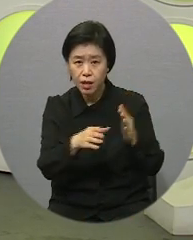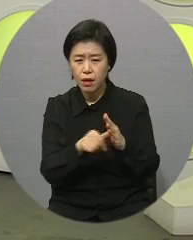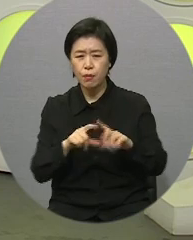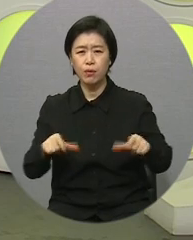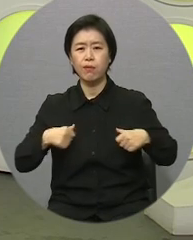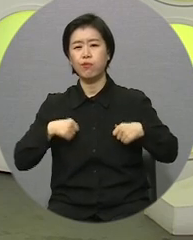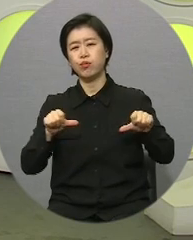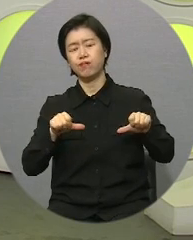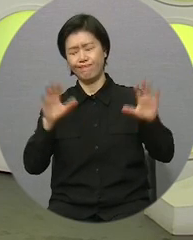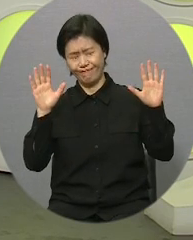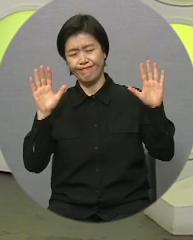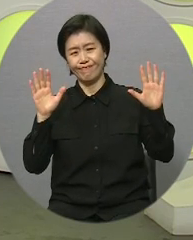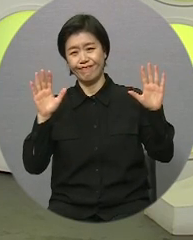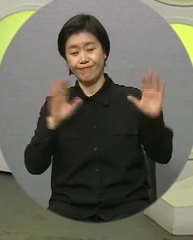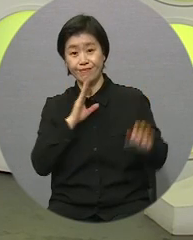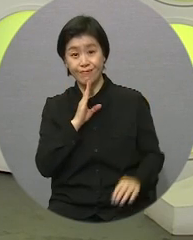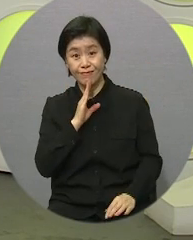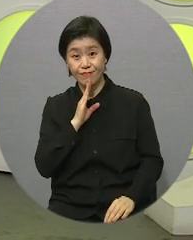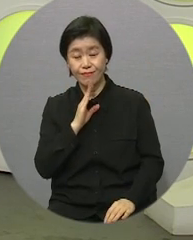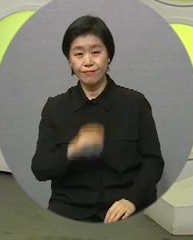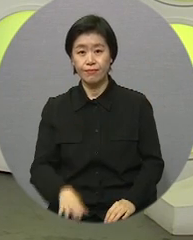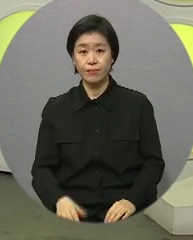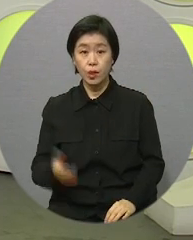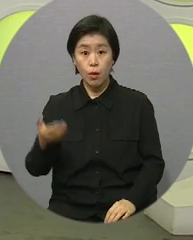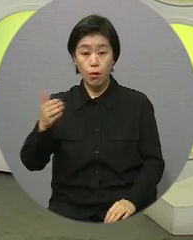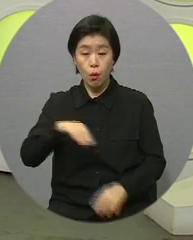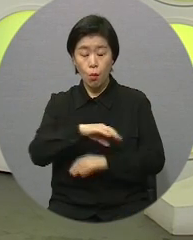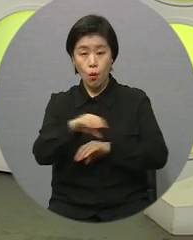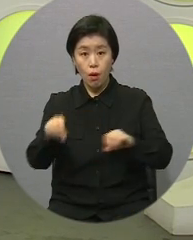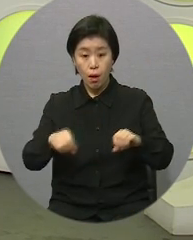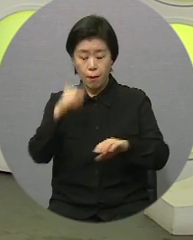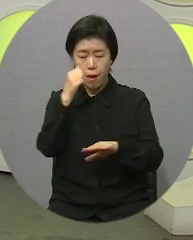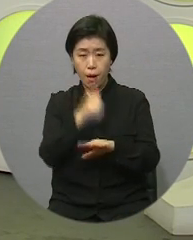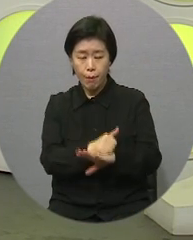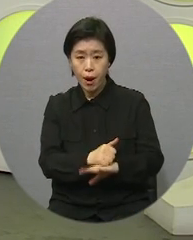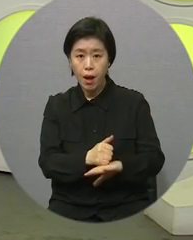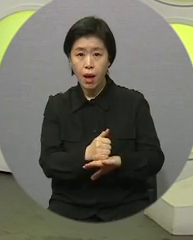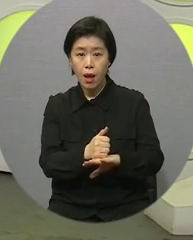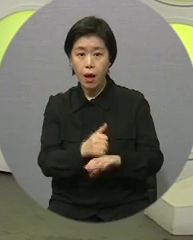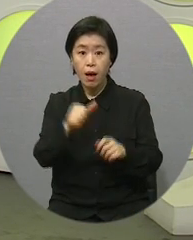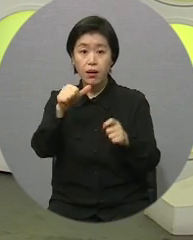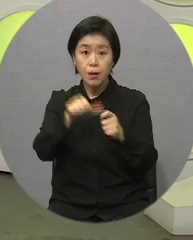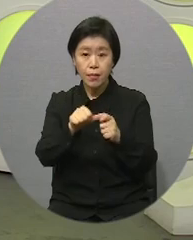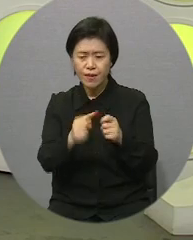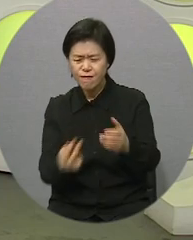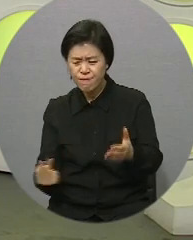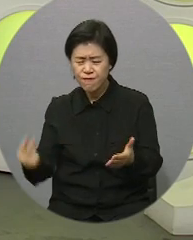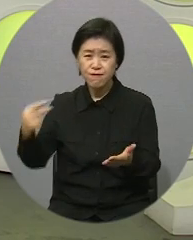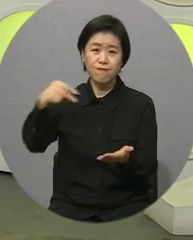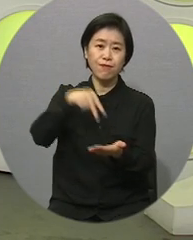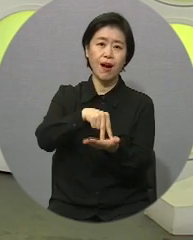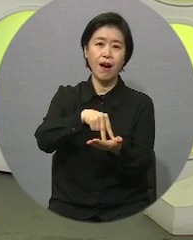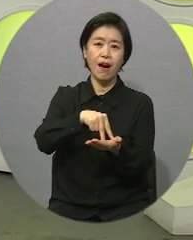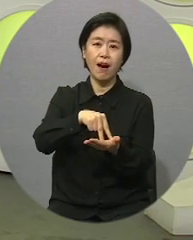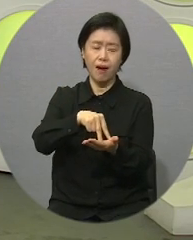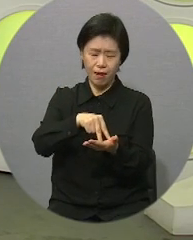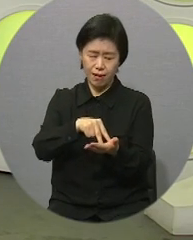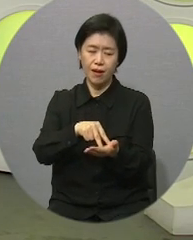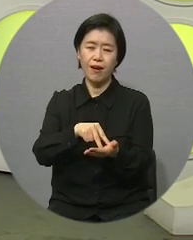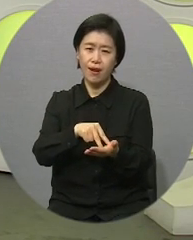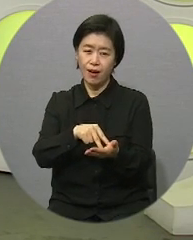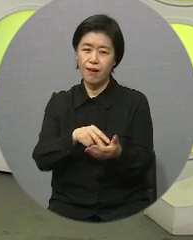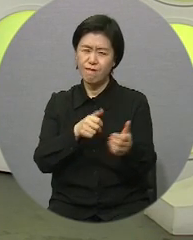같아요 대부분이 그렇죠 야 또 거기에서 이렇게 또 어서서 예 오기로 오기로